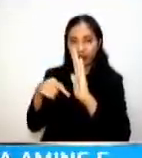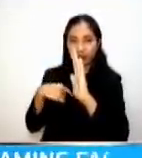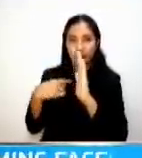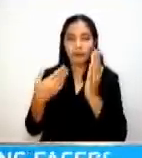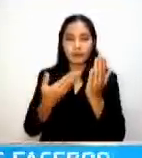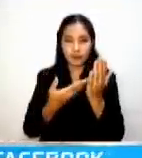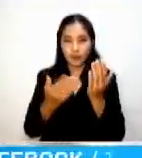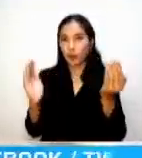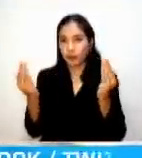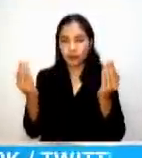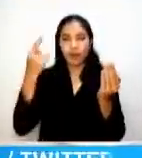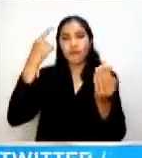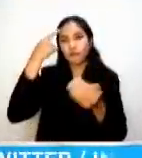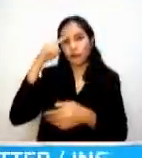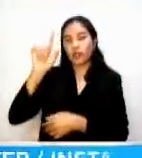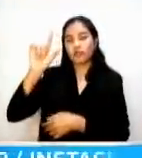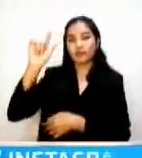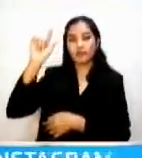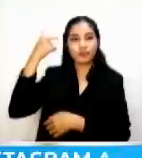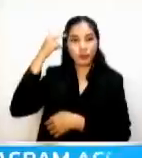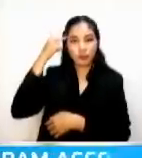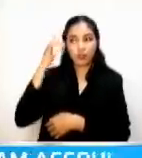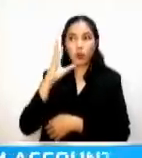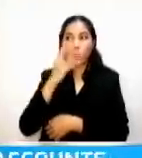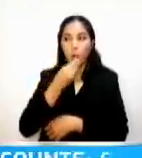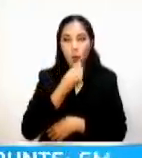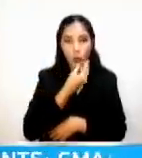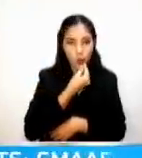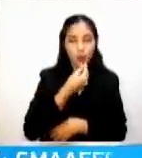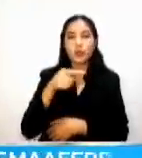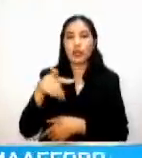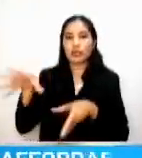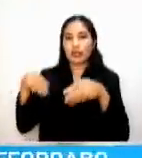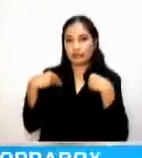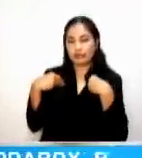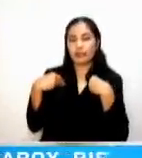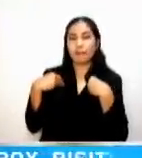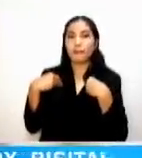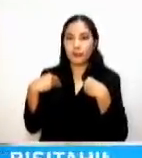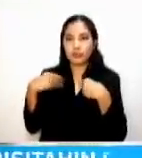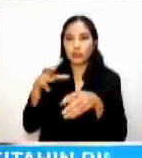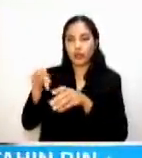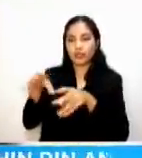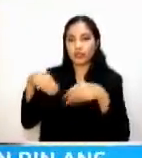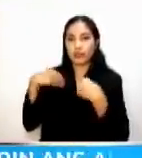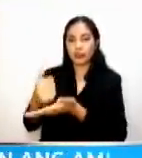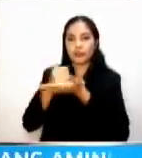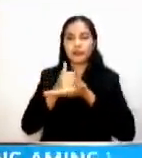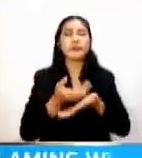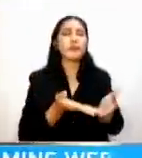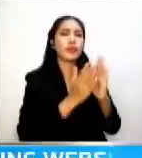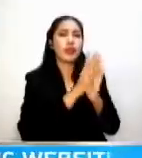sa pag-identify o pagtukoy ng mga beneficiaries. Opo, paano ho natin maibsan siguro yung problema ho dati no